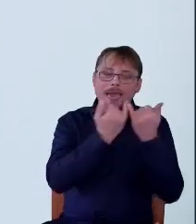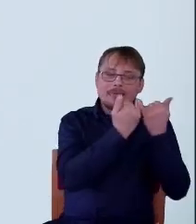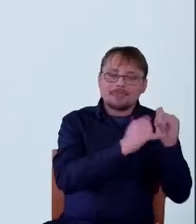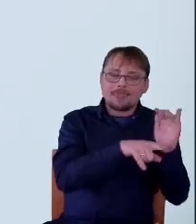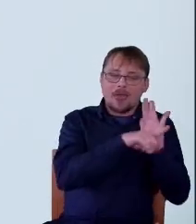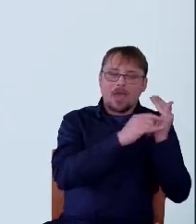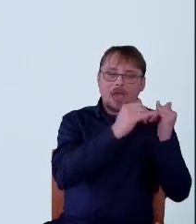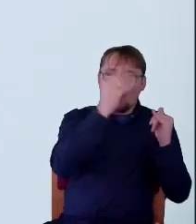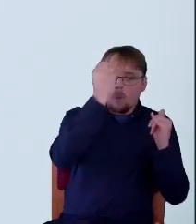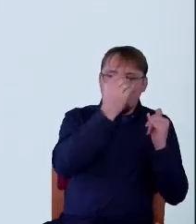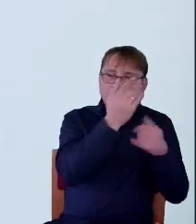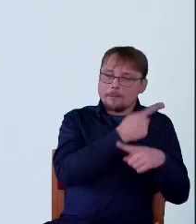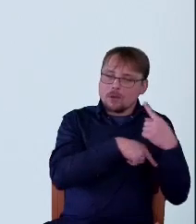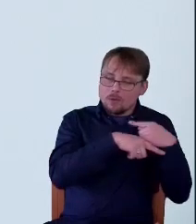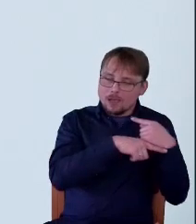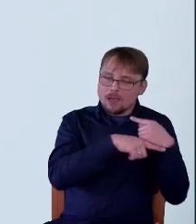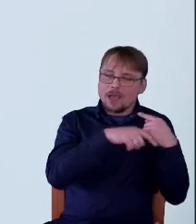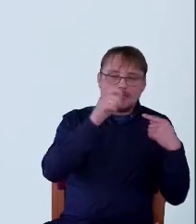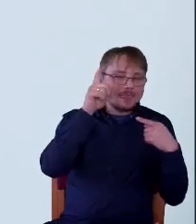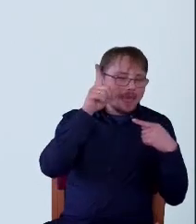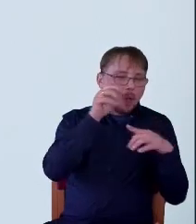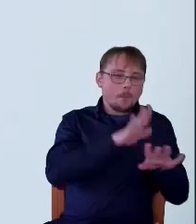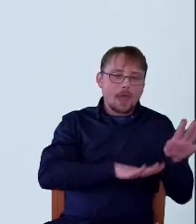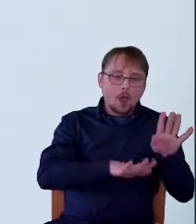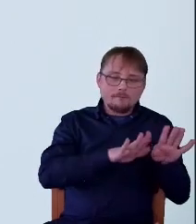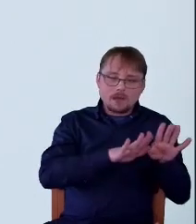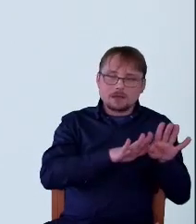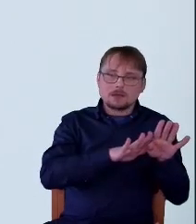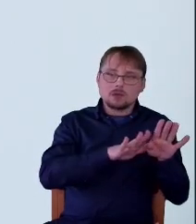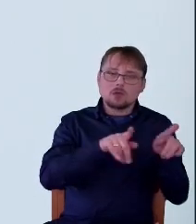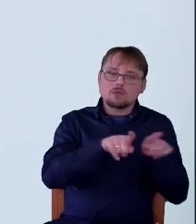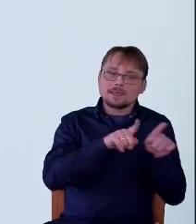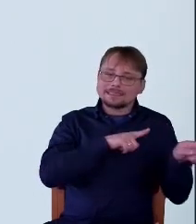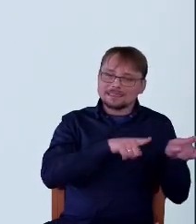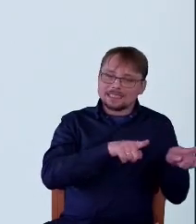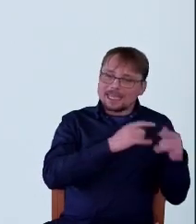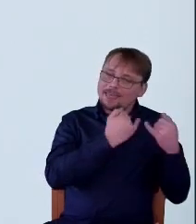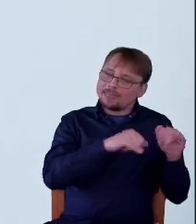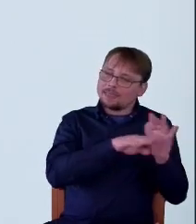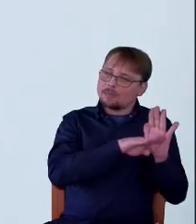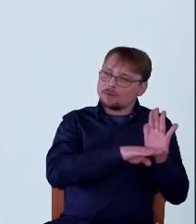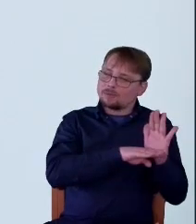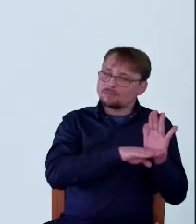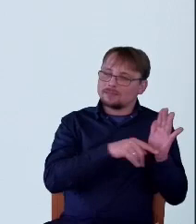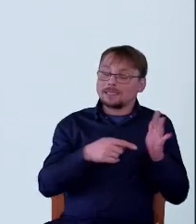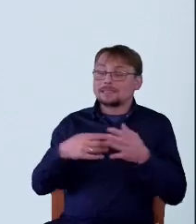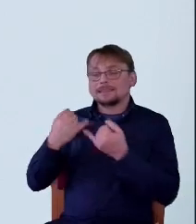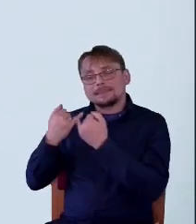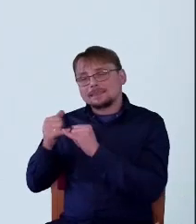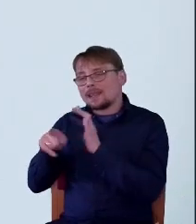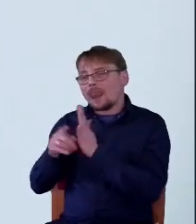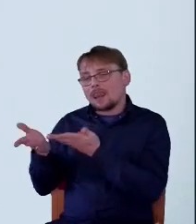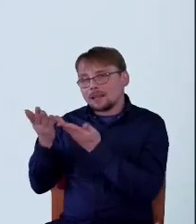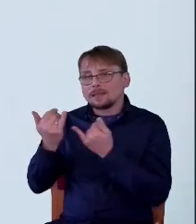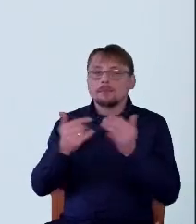uczniów z niepełnosprawnością intelektualną w stopniu umiarkowanym i znacznym. I to jest też ten moment zastanowienia się, którą